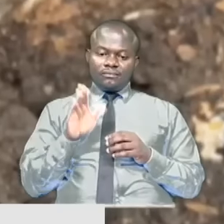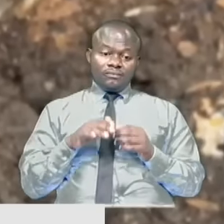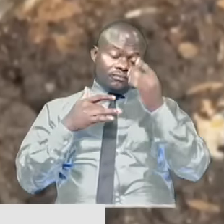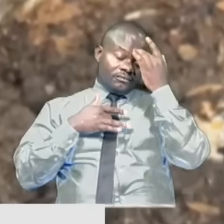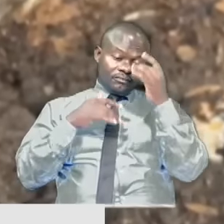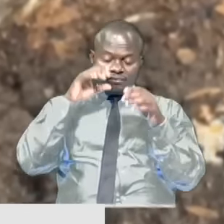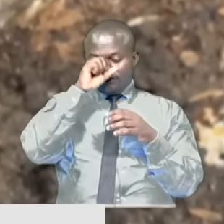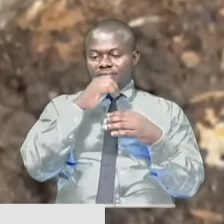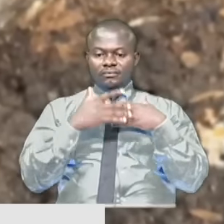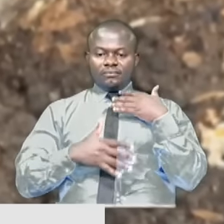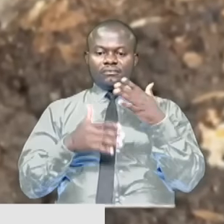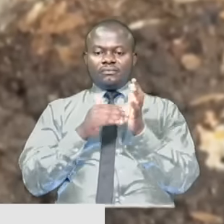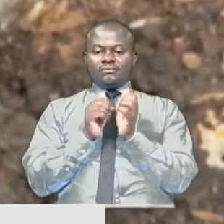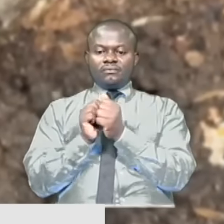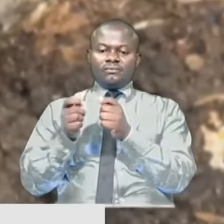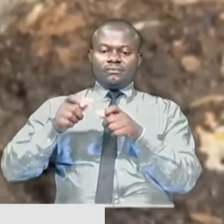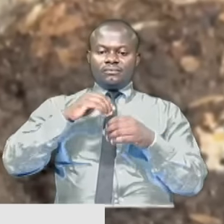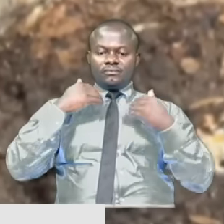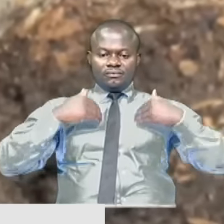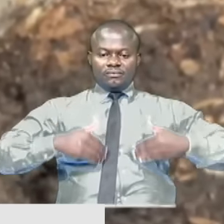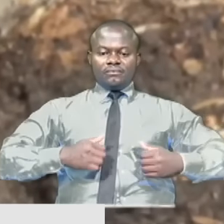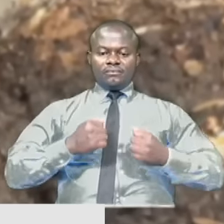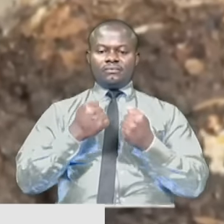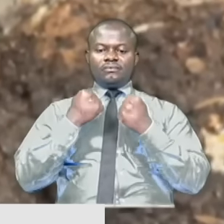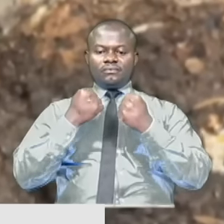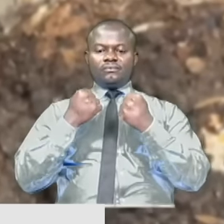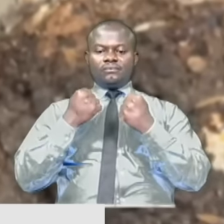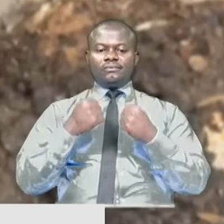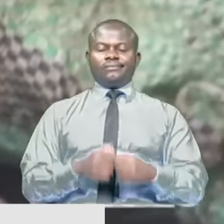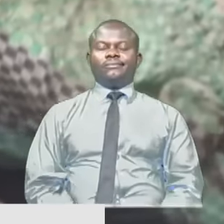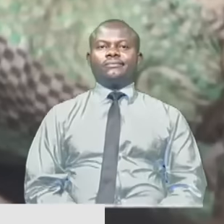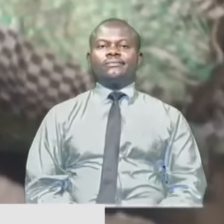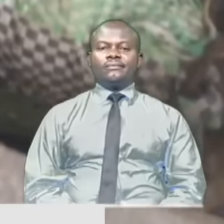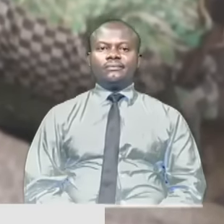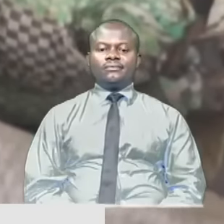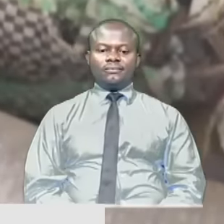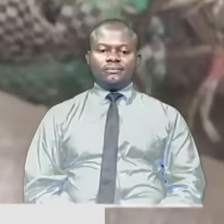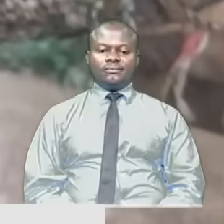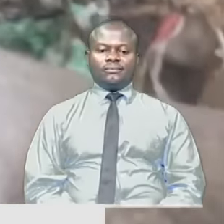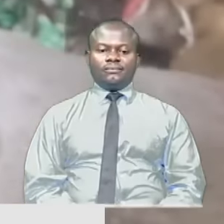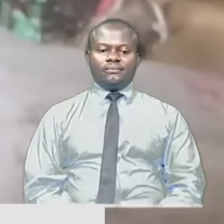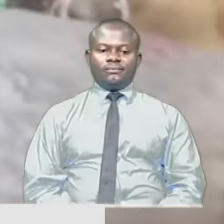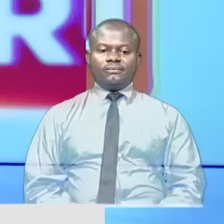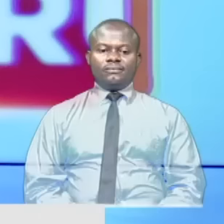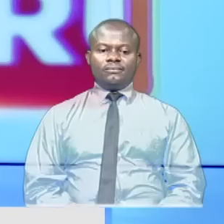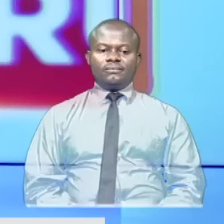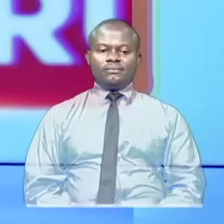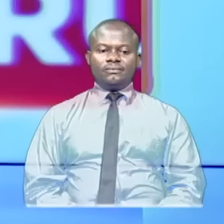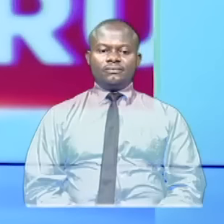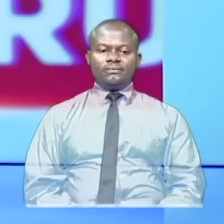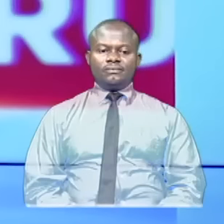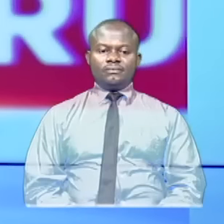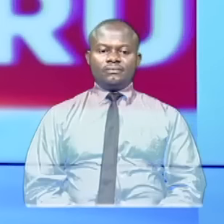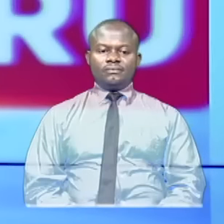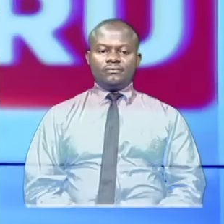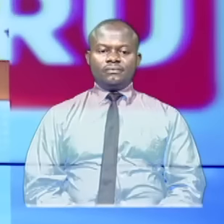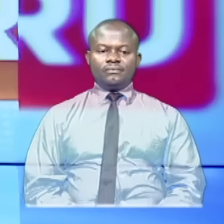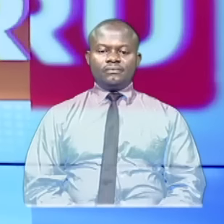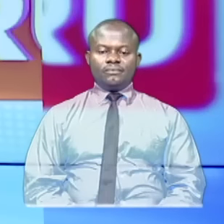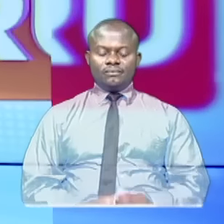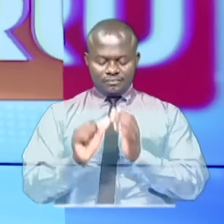no kubura amaraso ndetse byongerera umubiri ubudahangarwa Didas Nigibizi mu karere ka Rubavu tujye